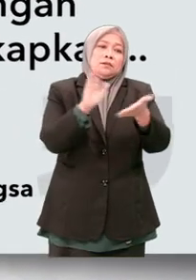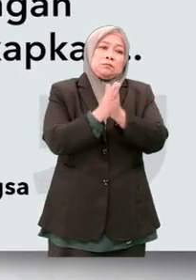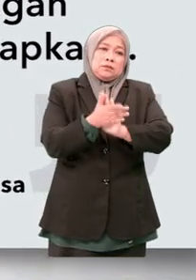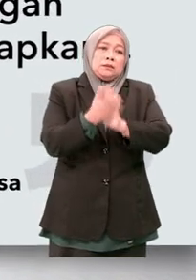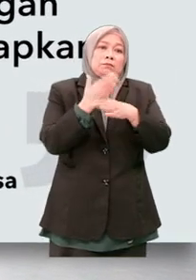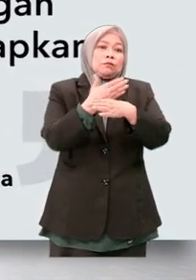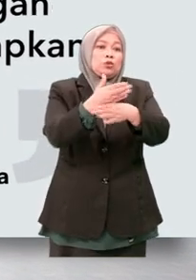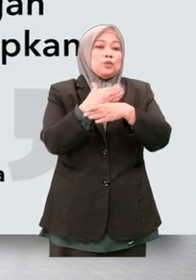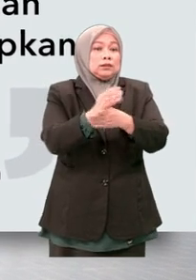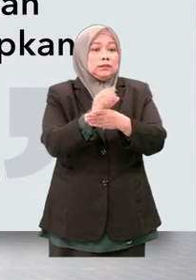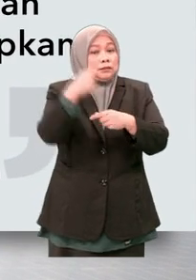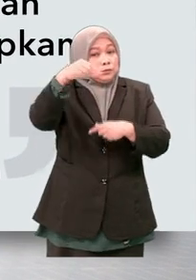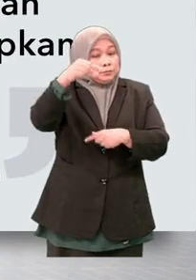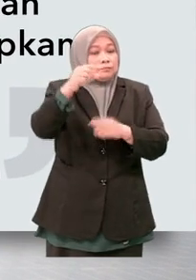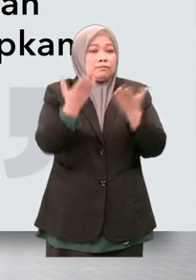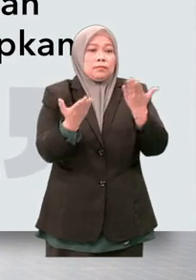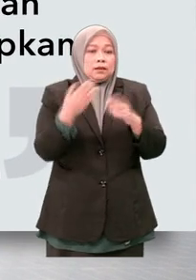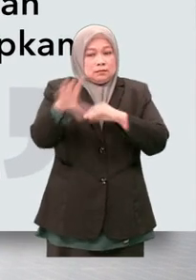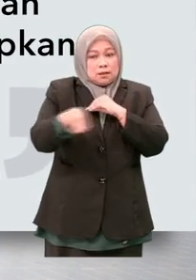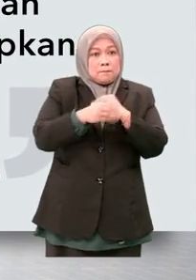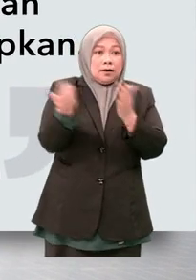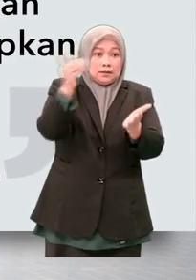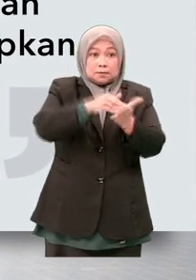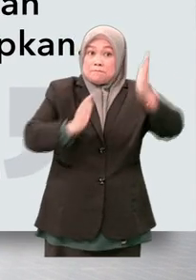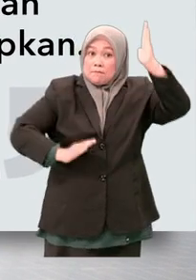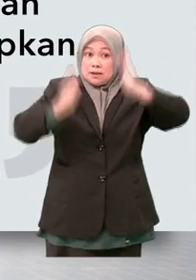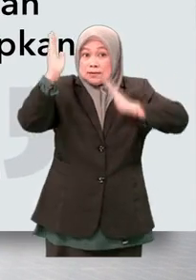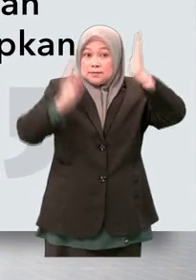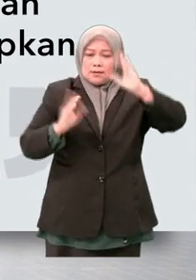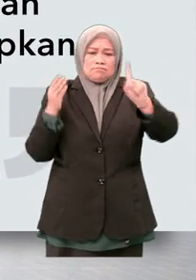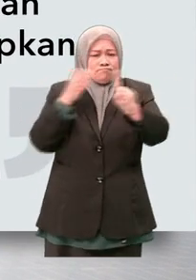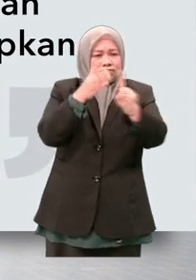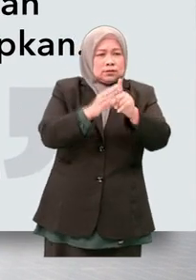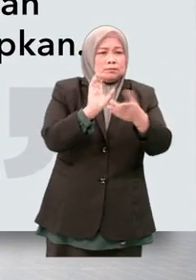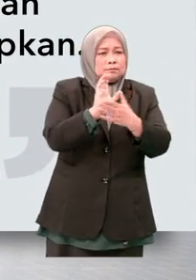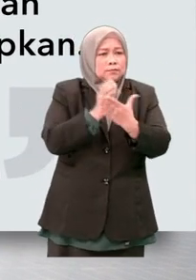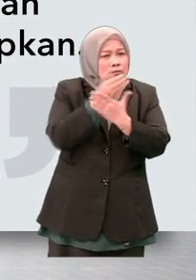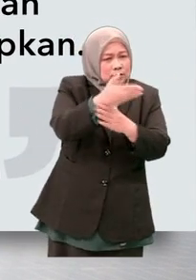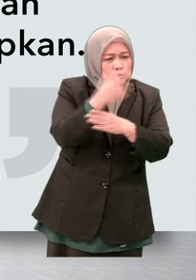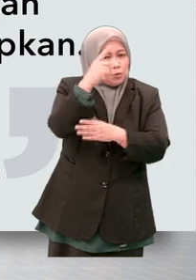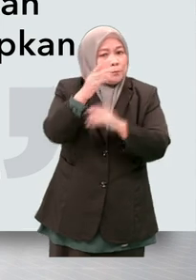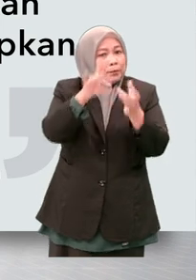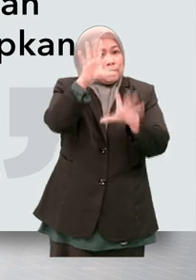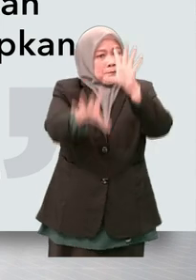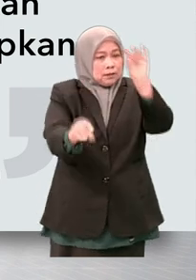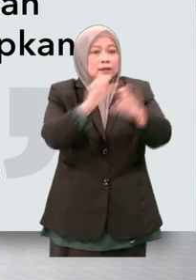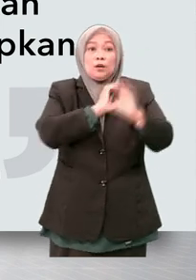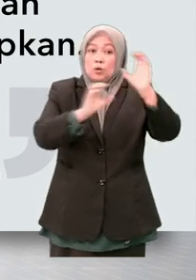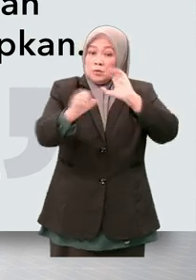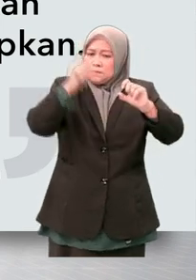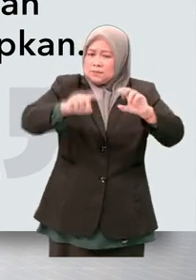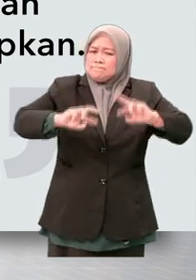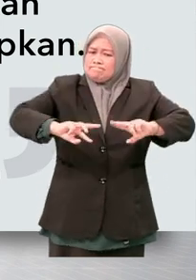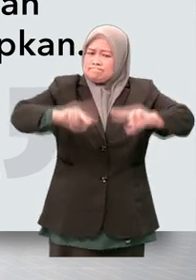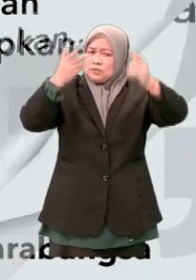menarik pelaburan berkualiti tinggi Rafida menambah beli Ciasem Emangnya destinasi pelaporan dan penjagaan pilihan dan komunikasi harus